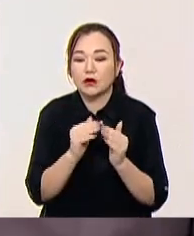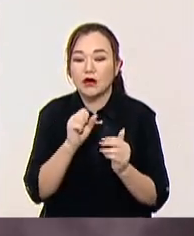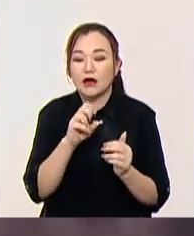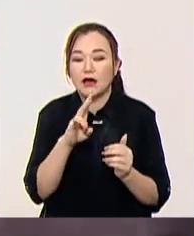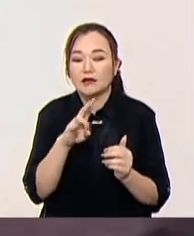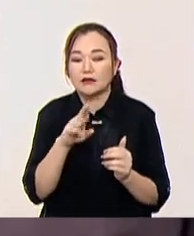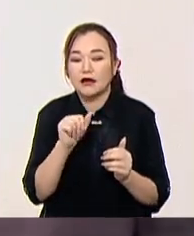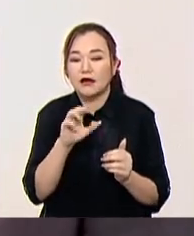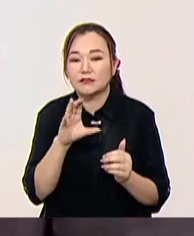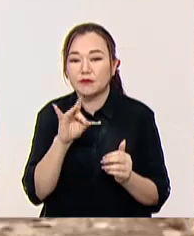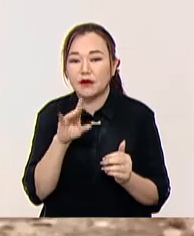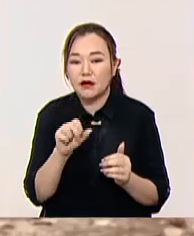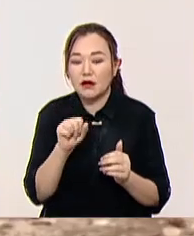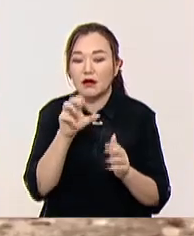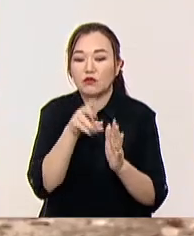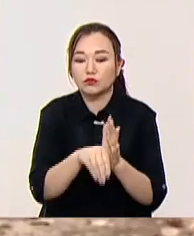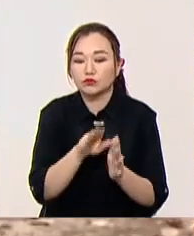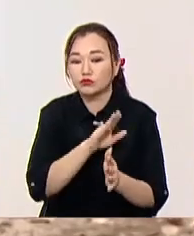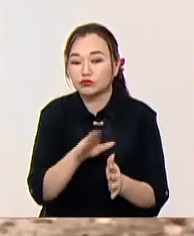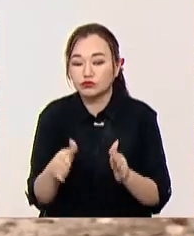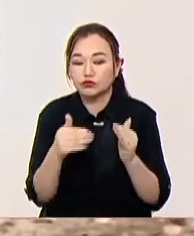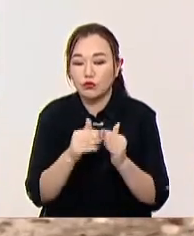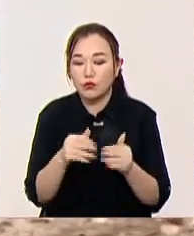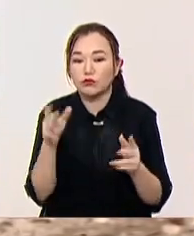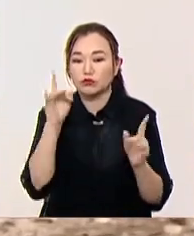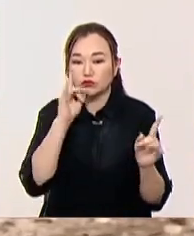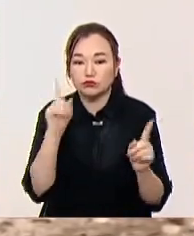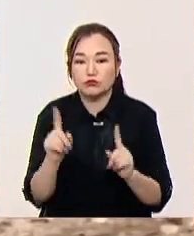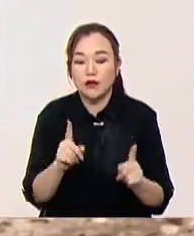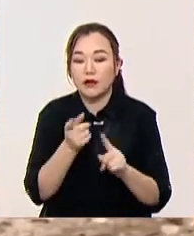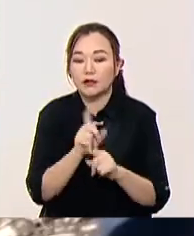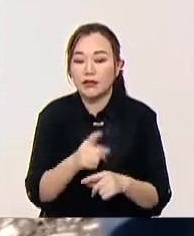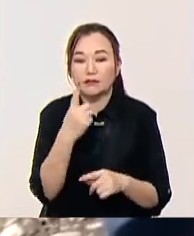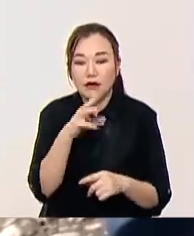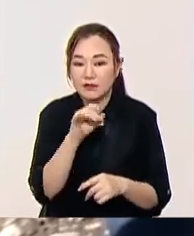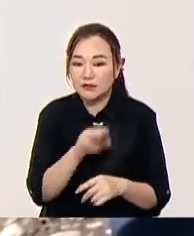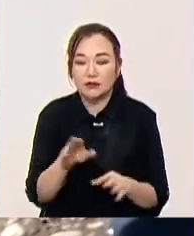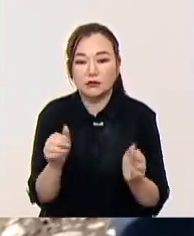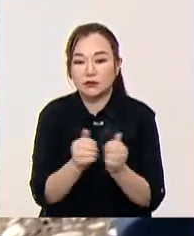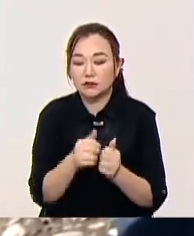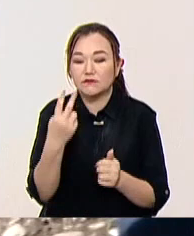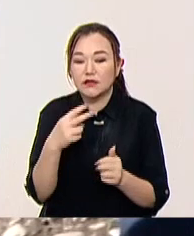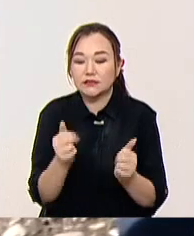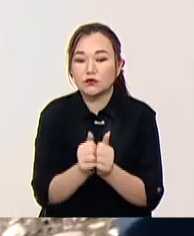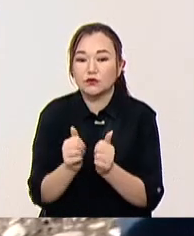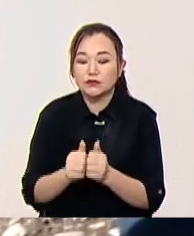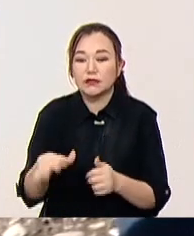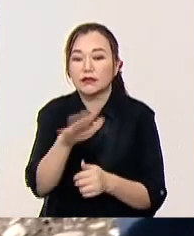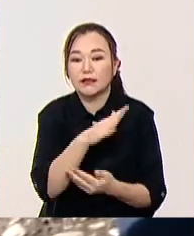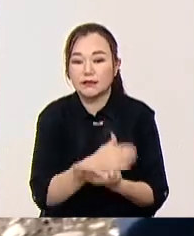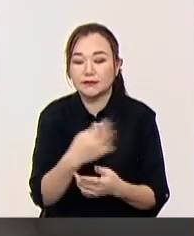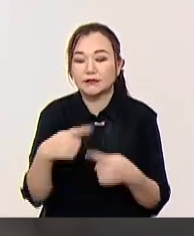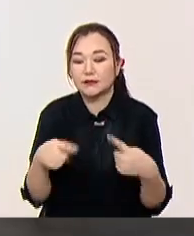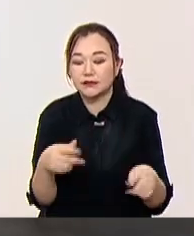Batır anesine avılına karamaydı. Japan tüzde jaygasqanday küy kesken jalğız maqsat emes. Şarbaqtas tağı 20 şaqtı körüşüsü bar. Kibiri